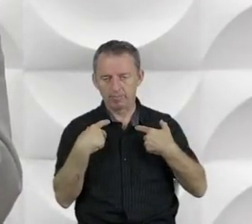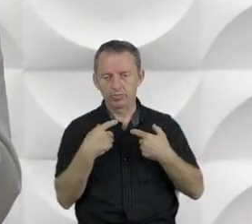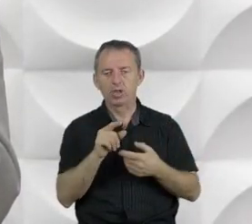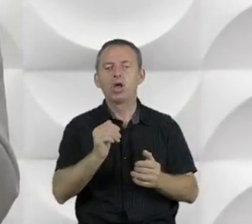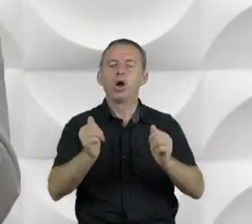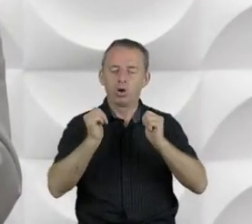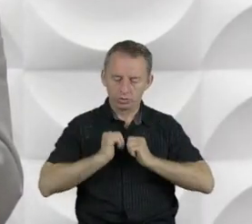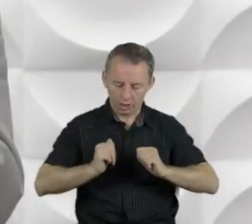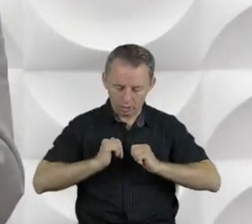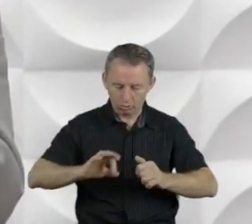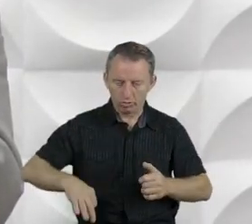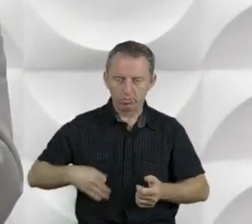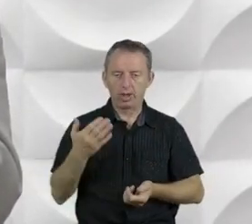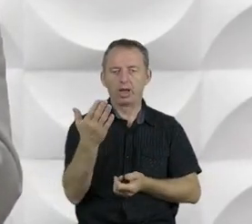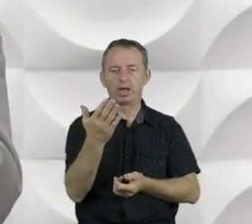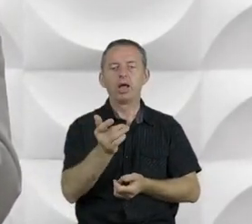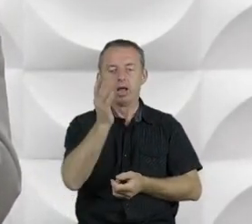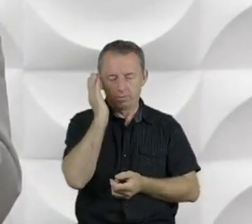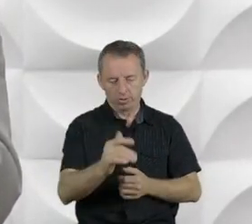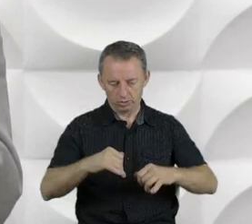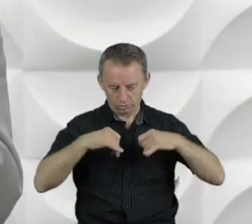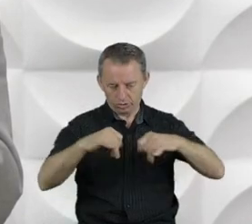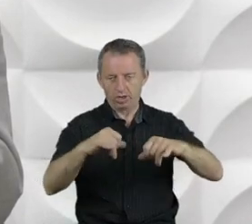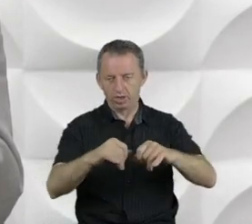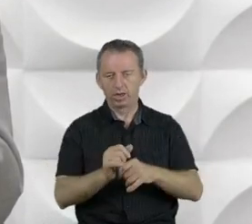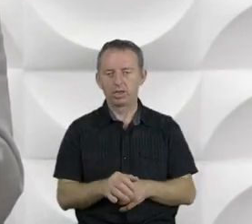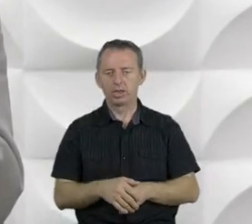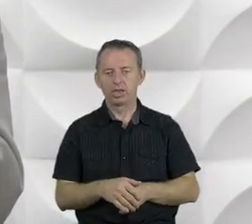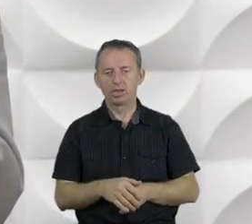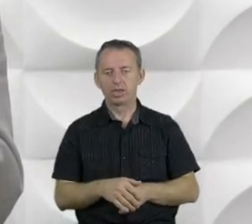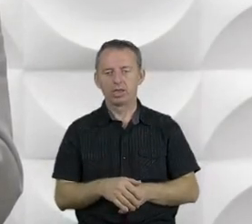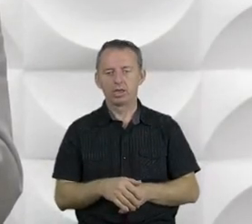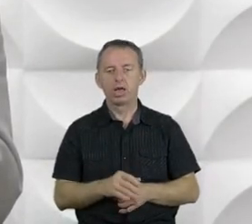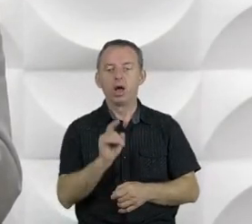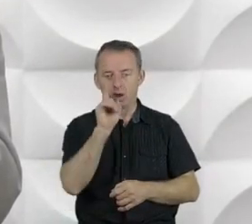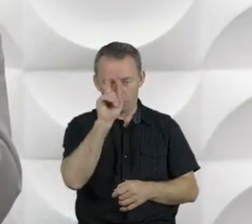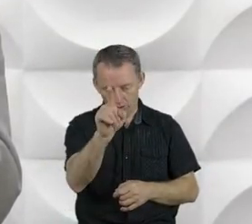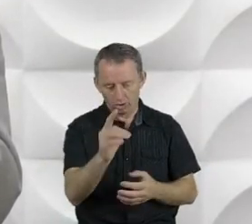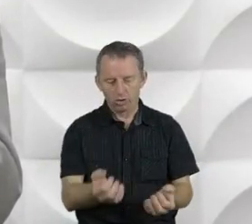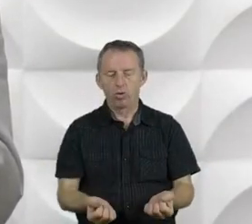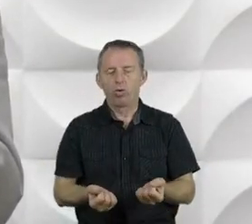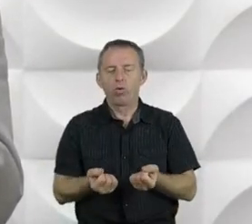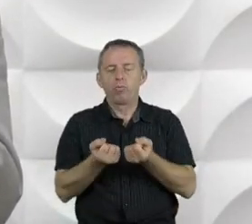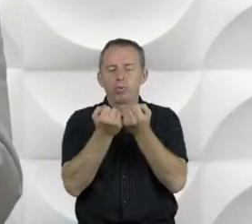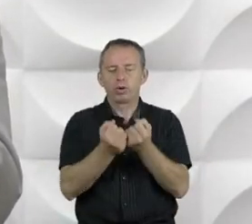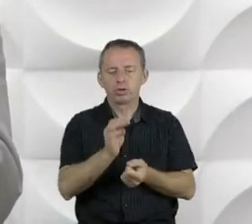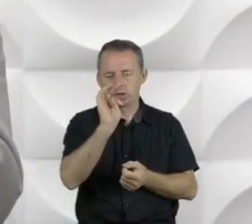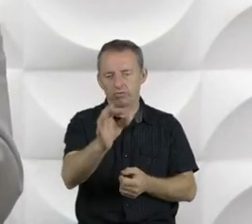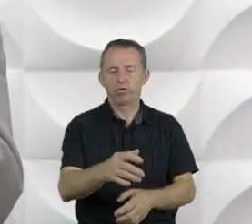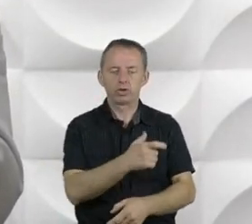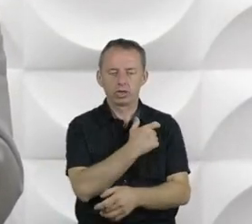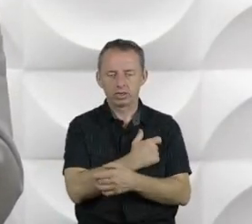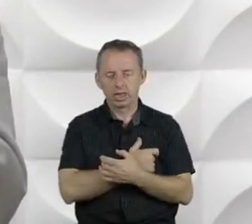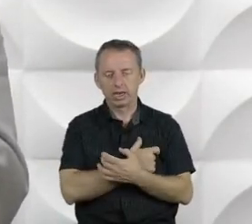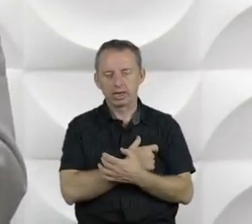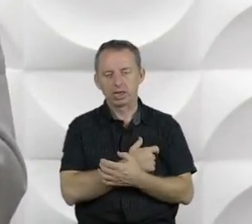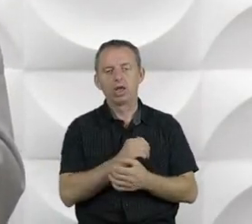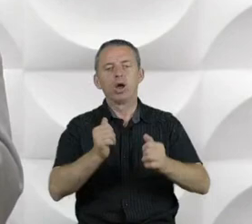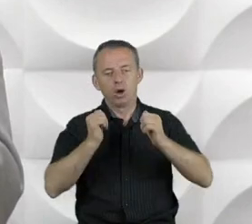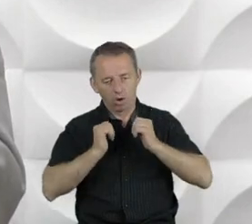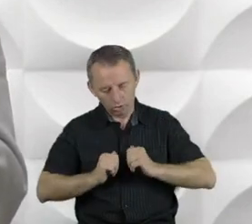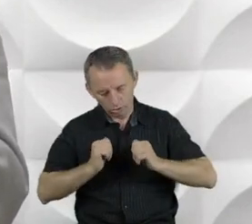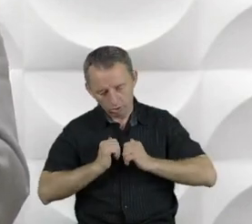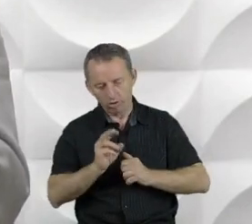Oczekuj Pana, bądź dzielny, a On umocni Twoje serce. Oczekuj